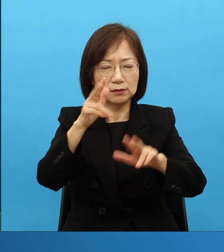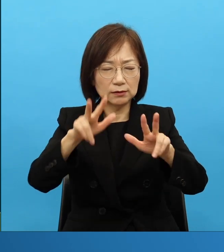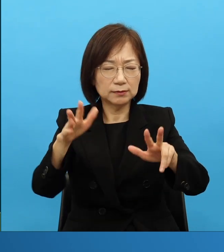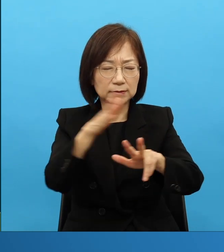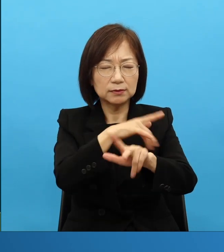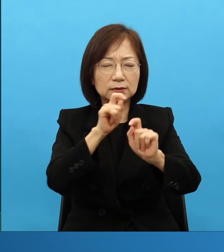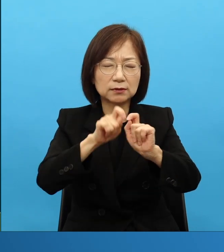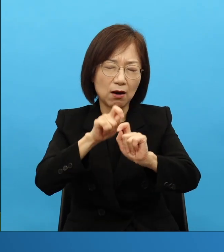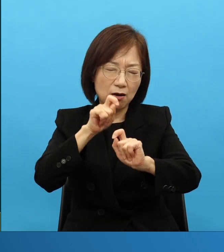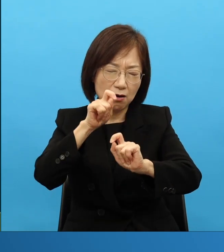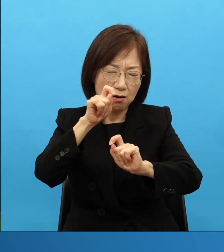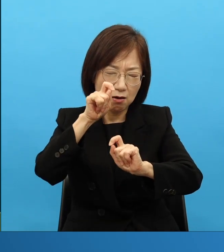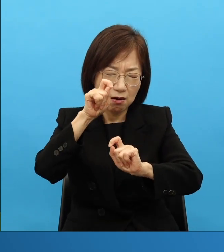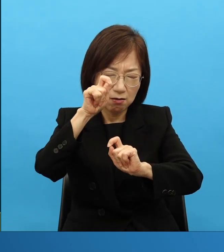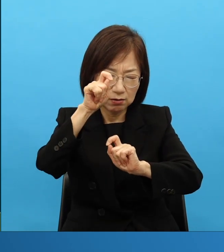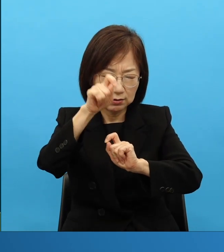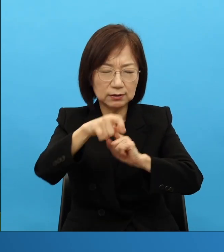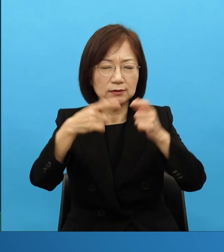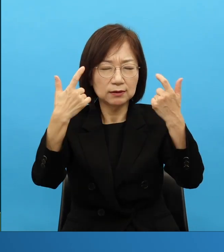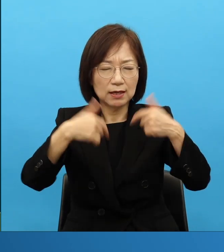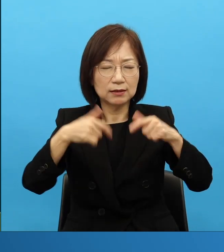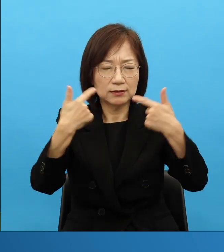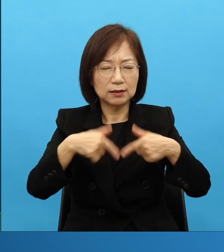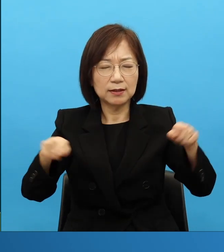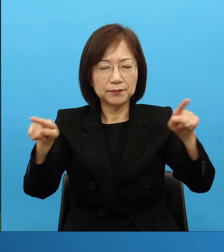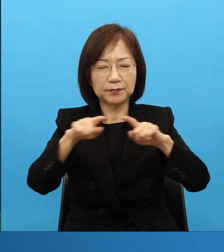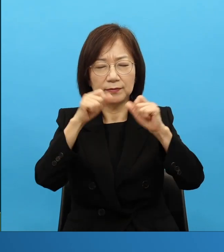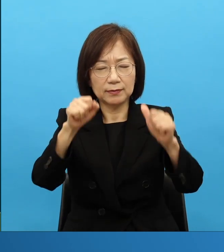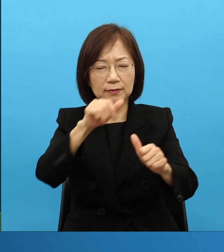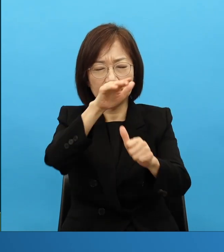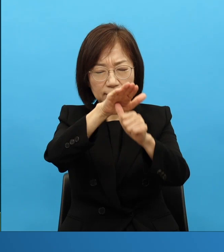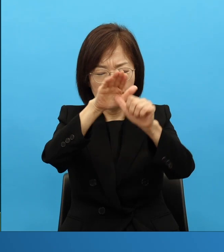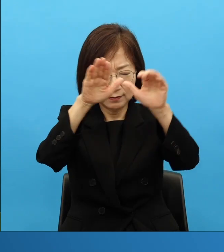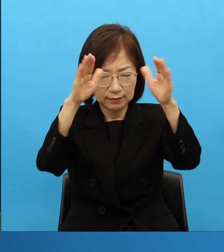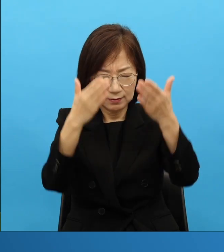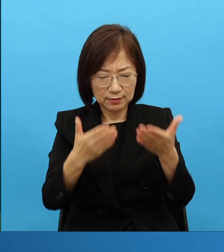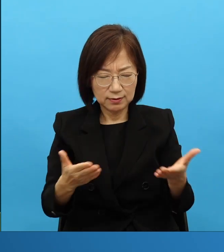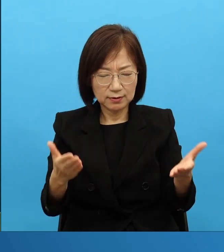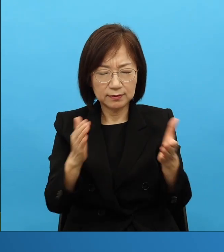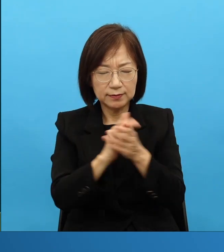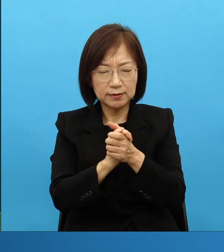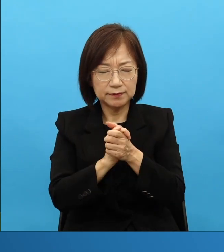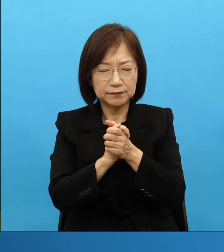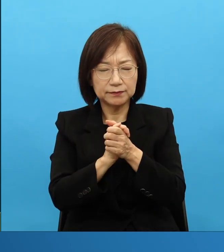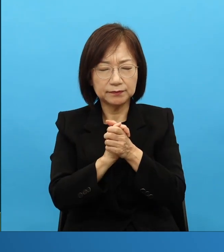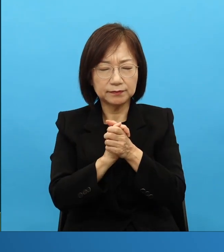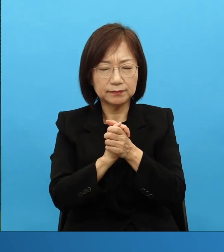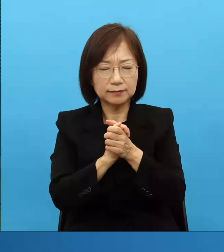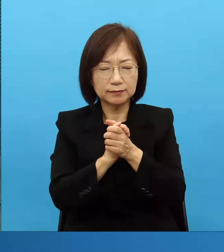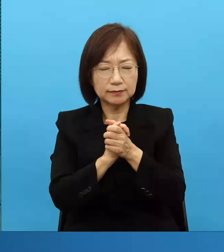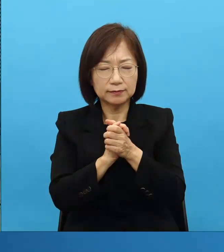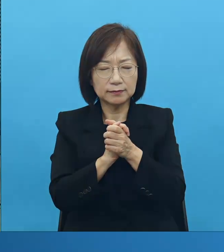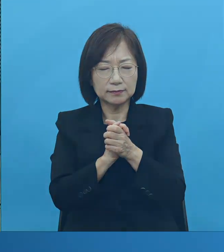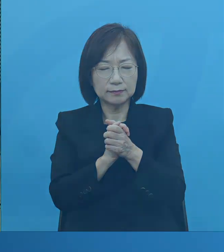지금부터 영원까지 from now, 항상 함께 계실지어다. always, 아멘. forevermore. Amen.